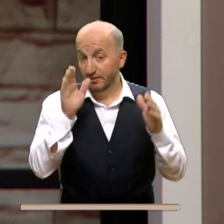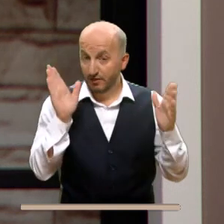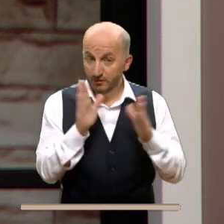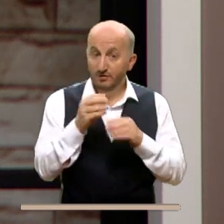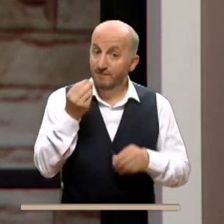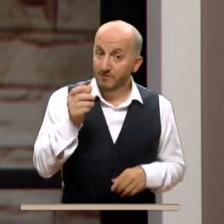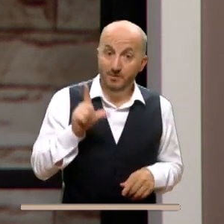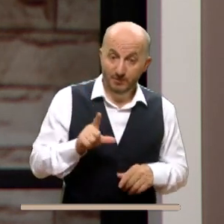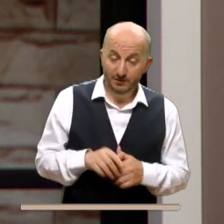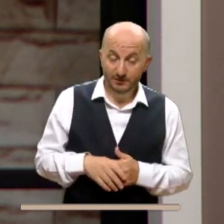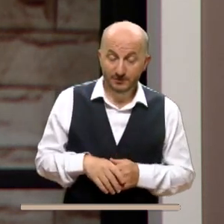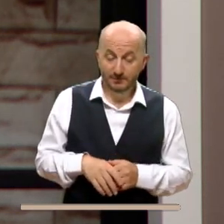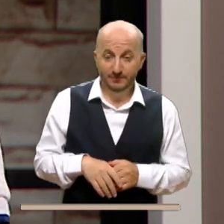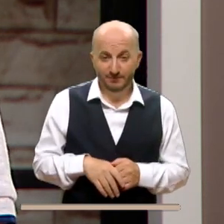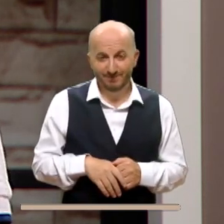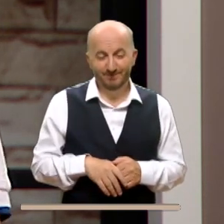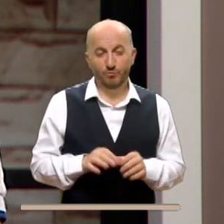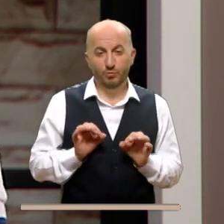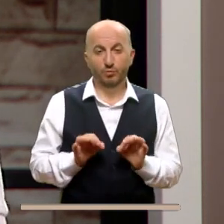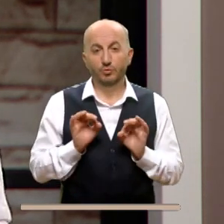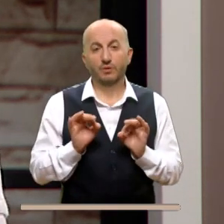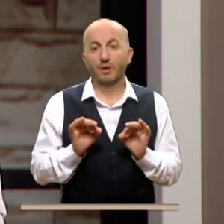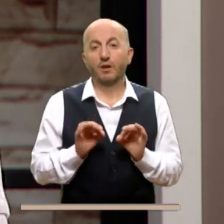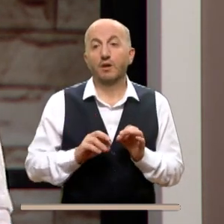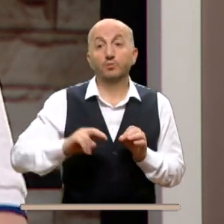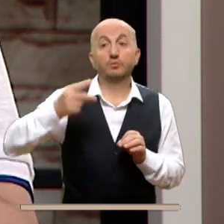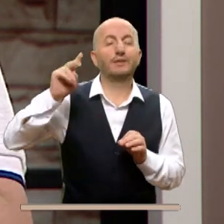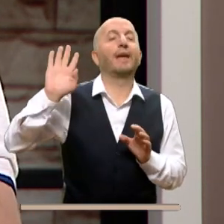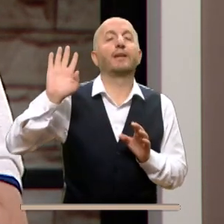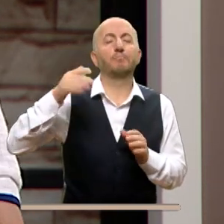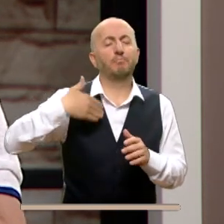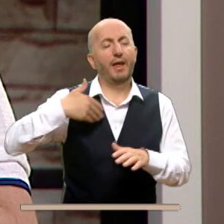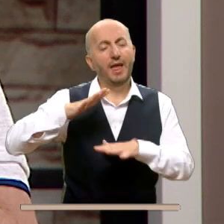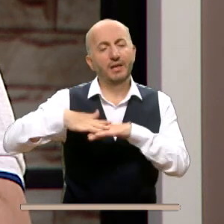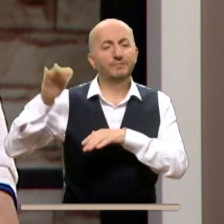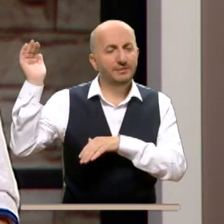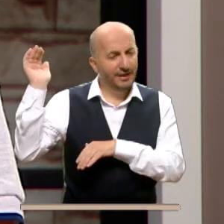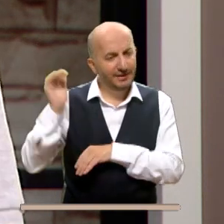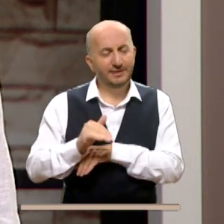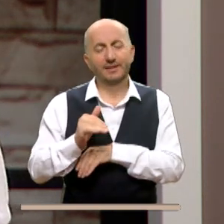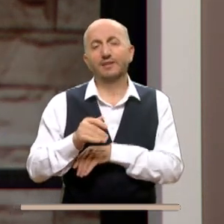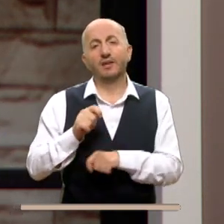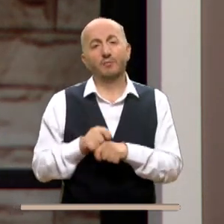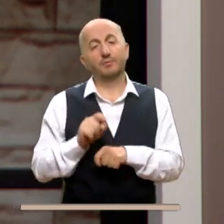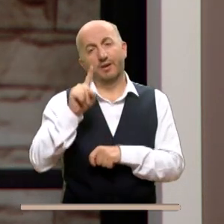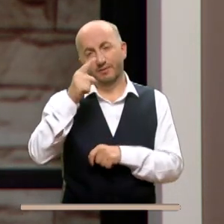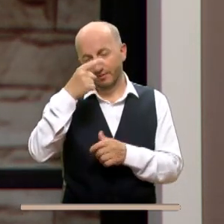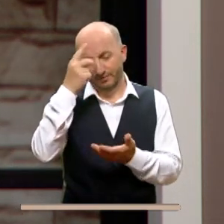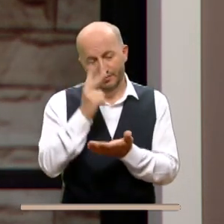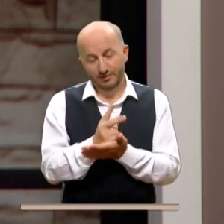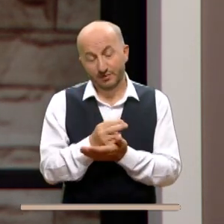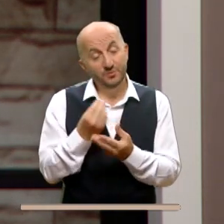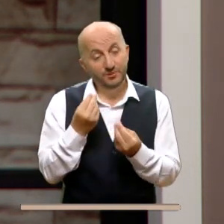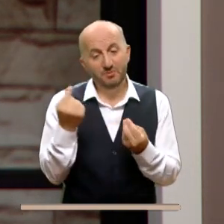lazım. Ha, şu şekilde diyelim hani mutlaka derece yapacağım değil de hani ben elimden geleni yapayım da gerisini zaten Allah takdir eder. İnşallah hayırlı bir şey nasip